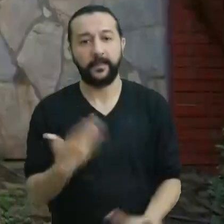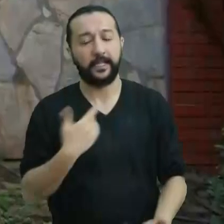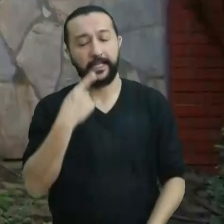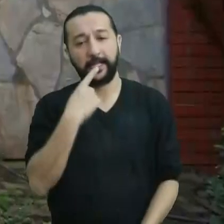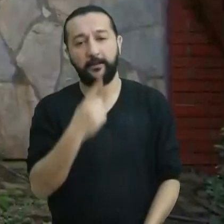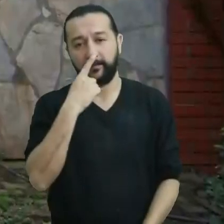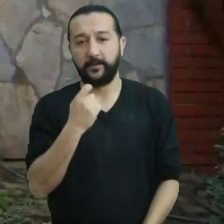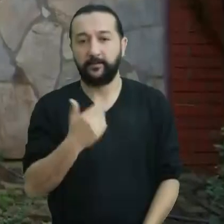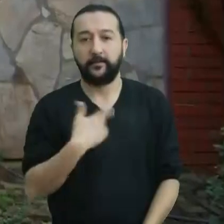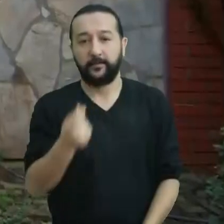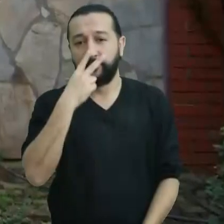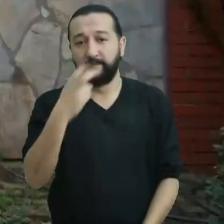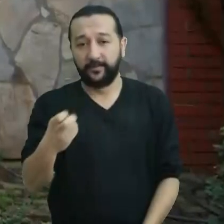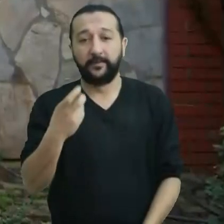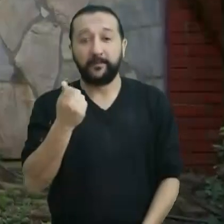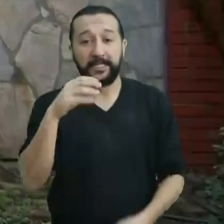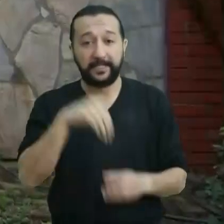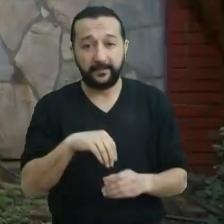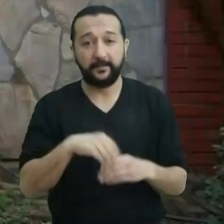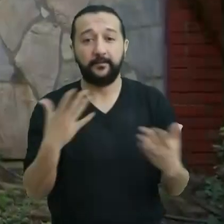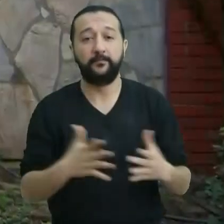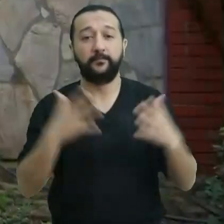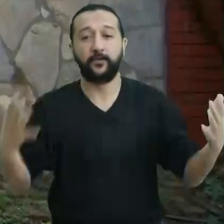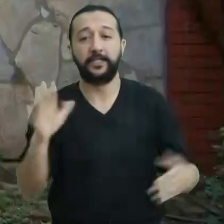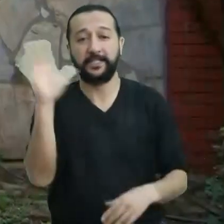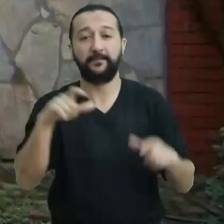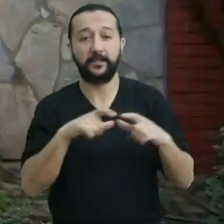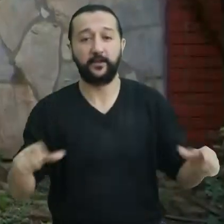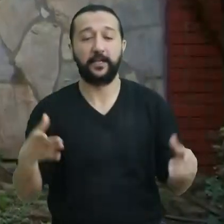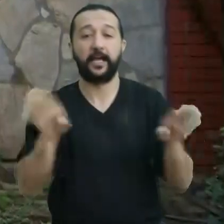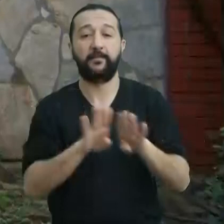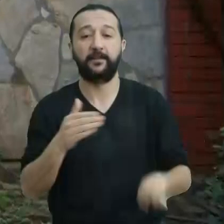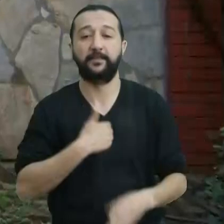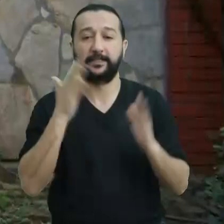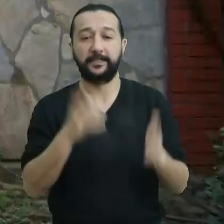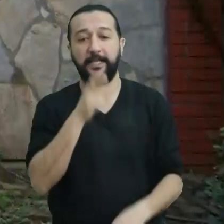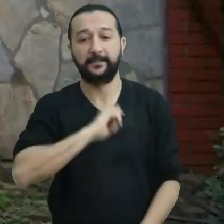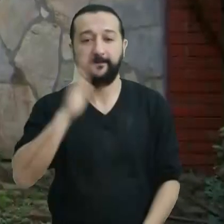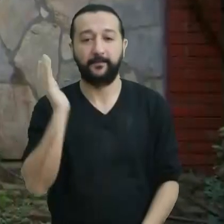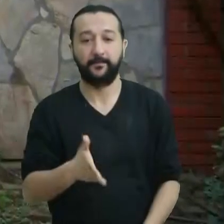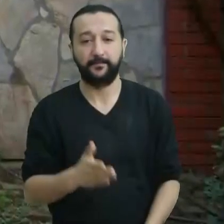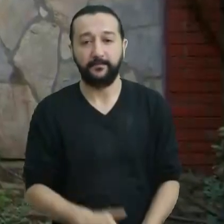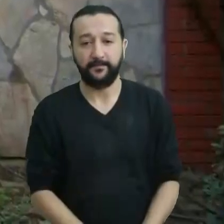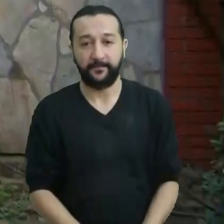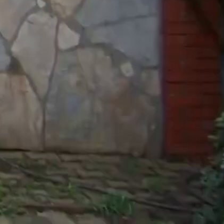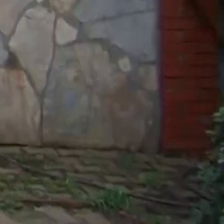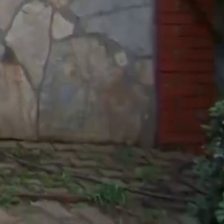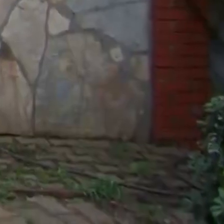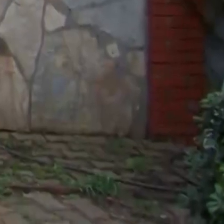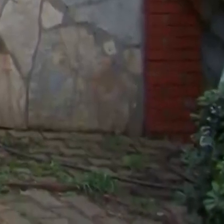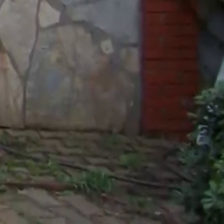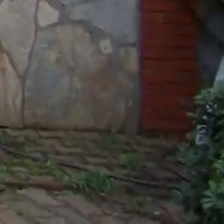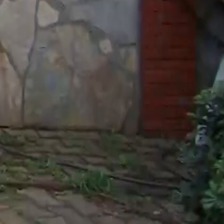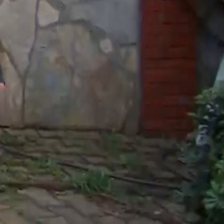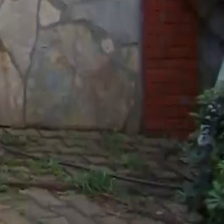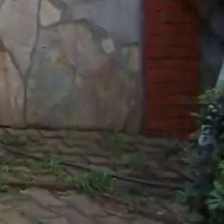ben ya? Kaptırdığım parayla kocaman bir sinema salonu kapatırdım ben ya. Of. Bileti kürsüye bırakmış